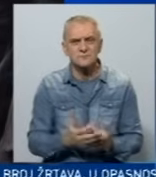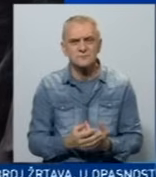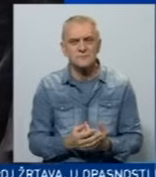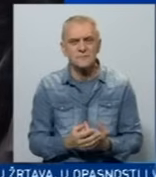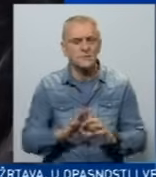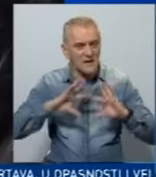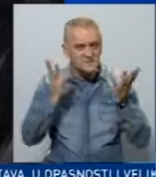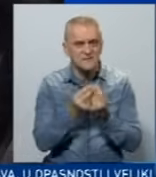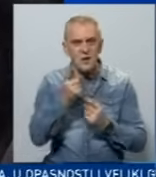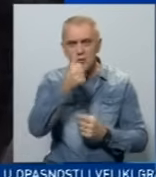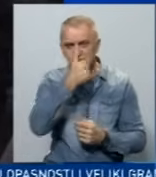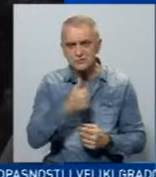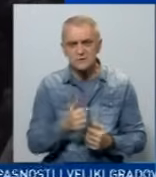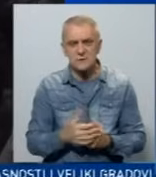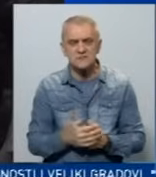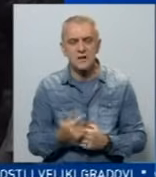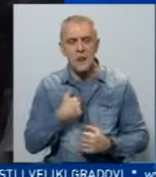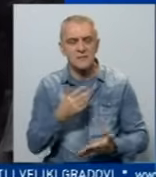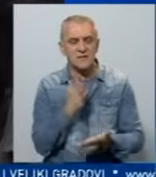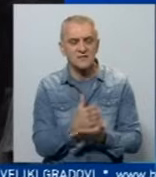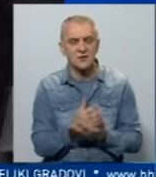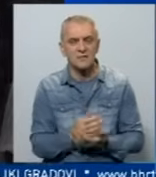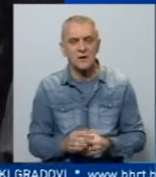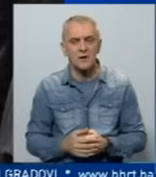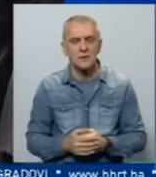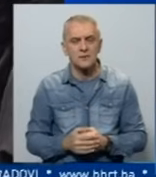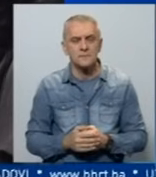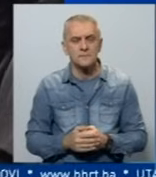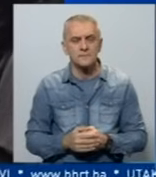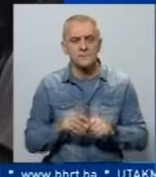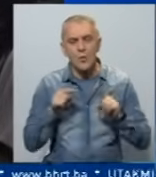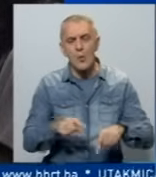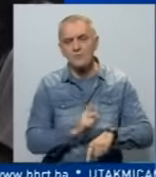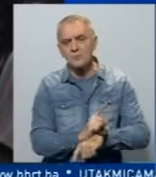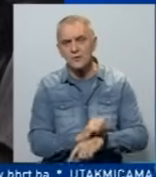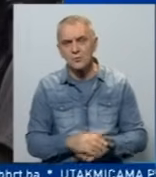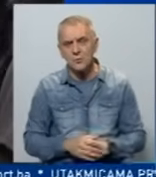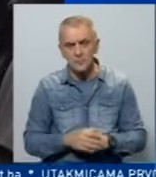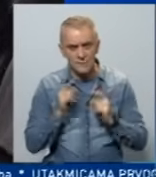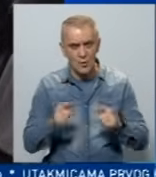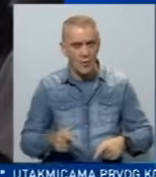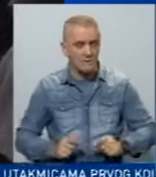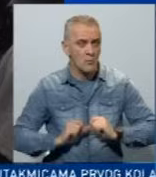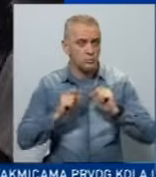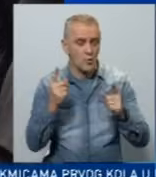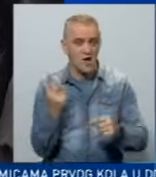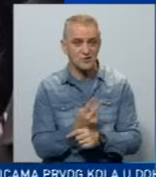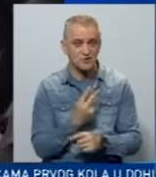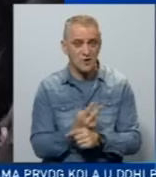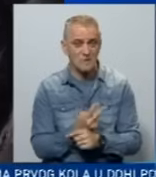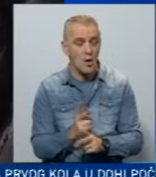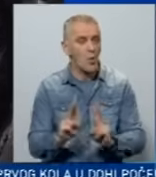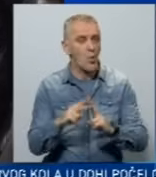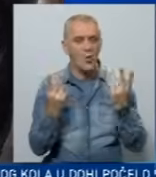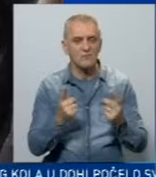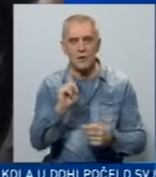na sve ono što nam se dešavalo i što nam se dešava u aktualnom trenutku. Ovo je poruka države da novinari